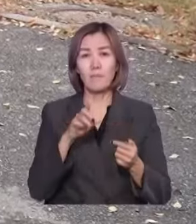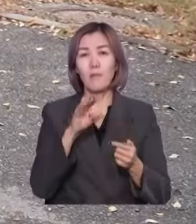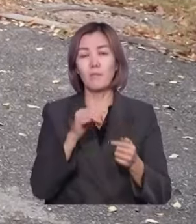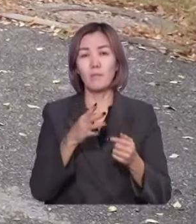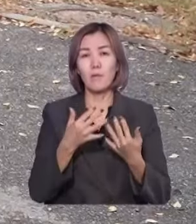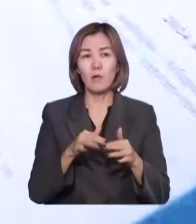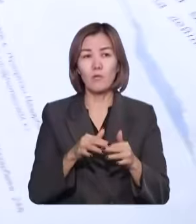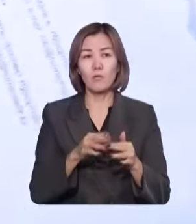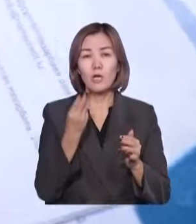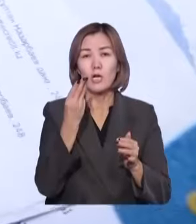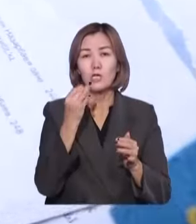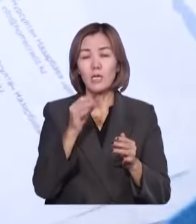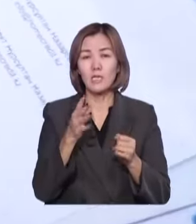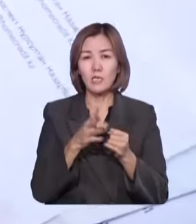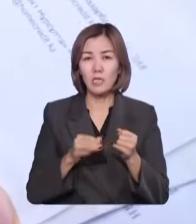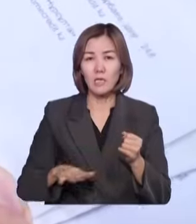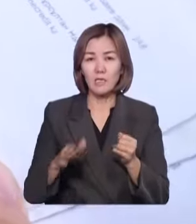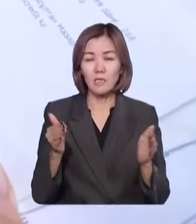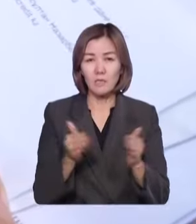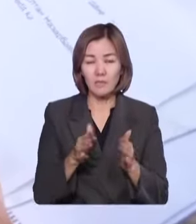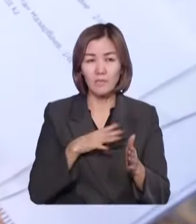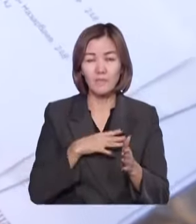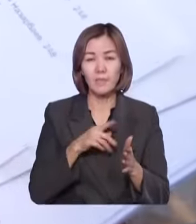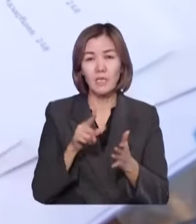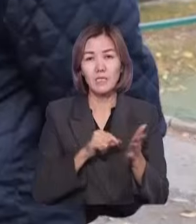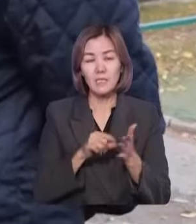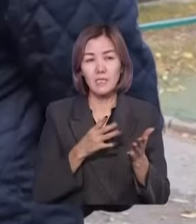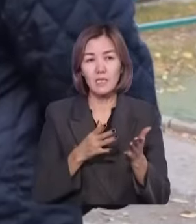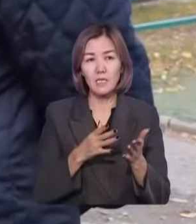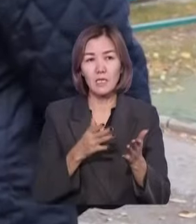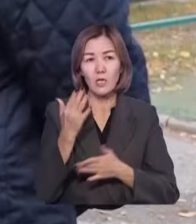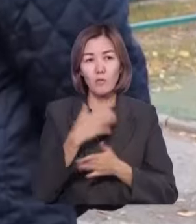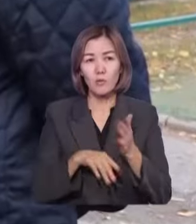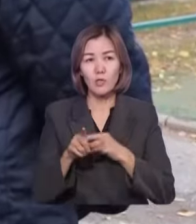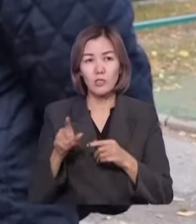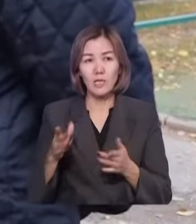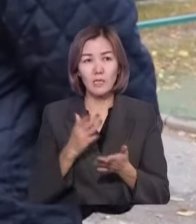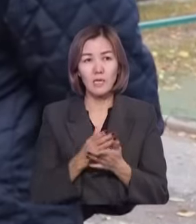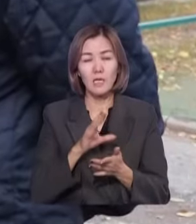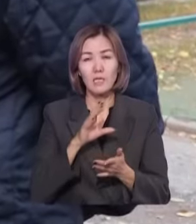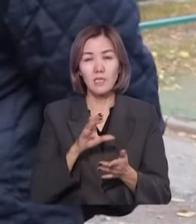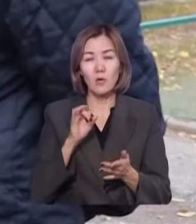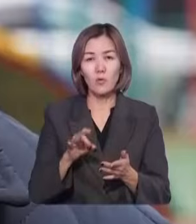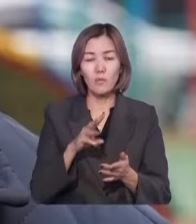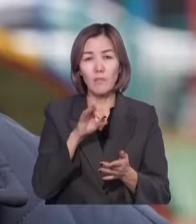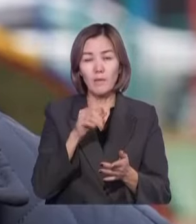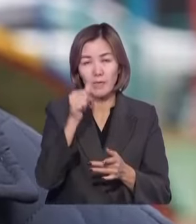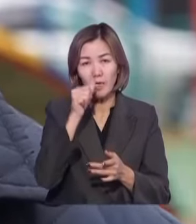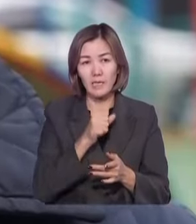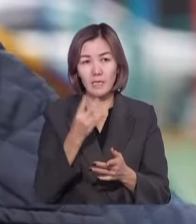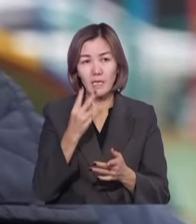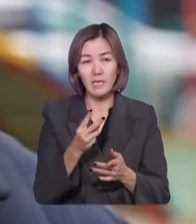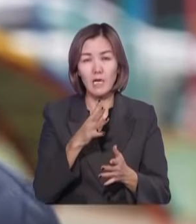ауылының Шадрин ықшам аудандарының тұрғындары, яғни зейнеткерлер мен мүгедек жандар. Сәуір мамыр айларында әрқайсының атынан